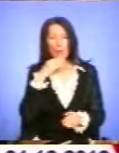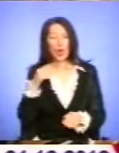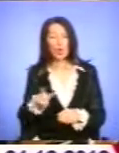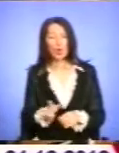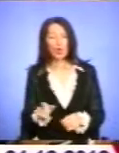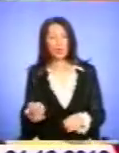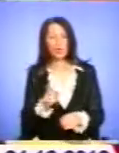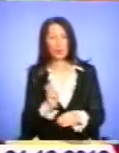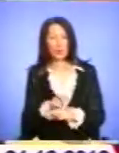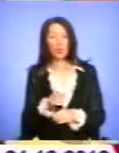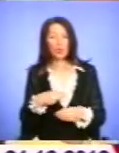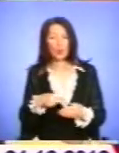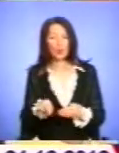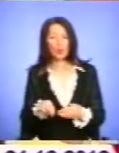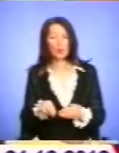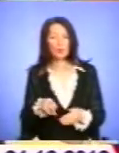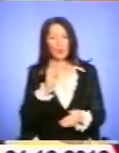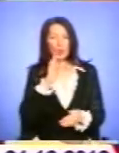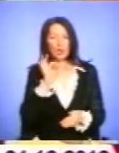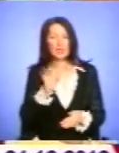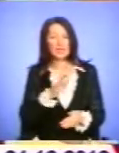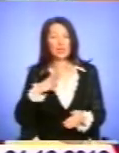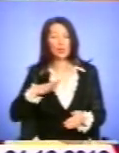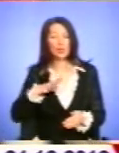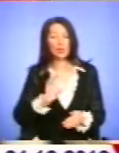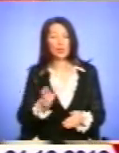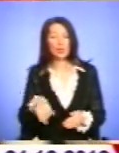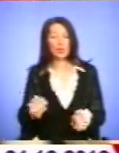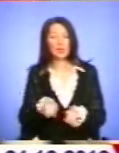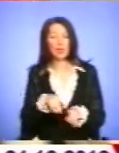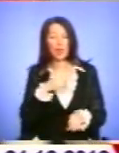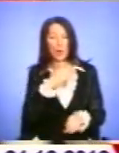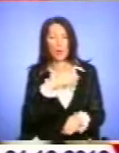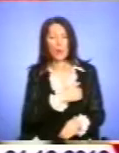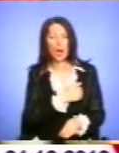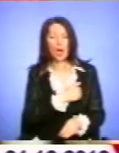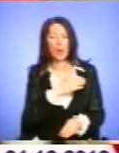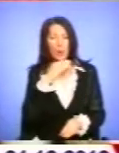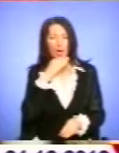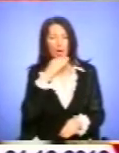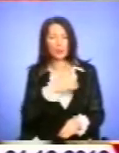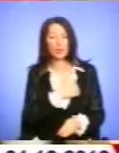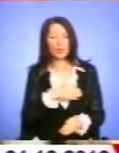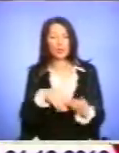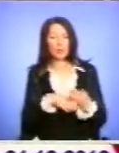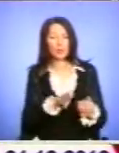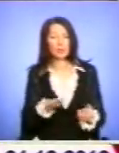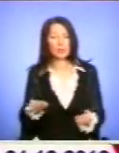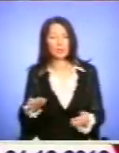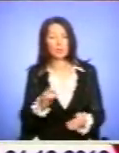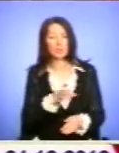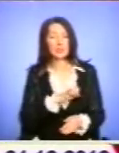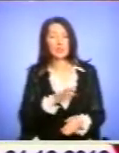і купують їх. Пані Оксана каже, не очікувала, що буде так багато охочих допомогти дитині. Щедрість і небайдужість до чужого